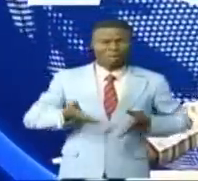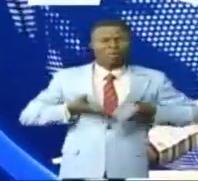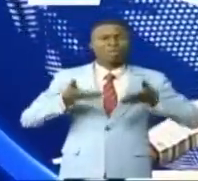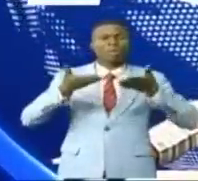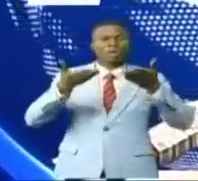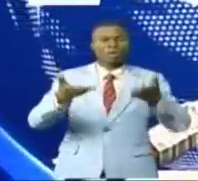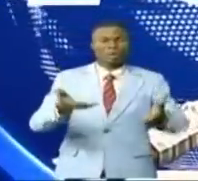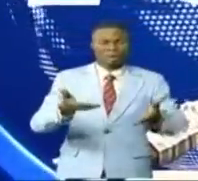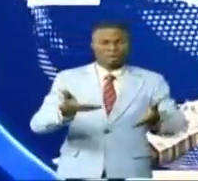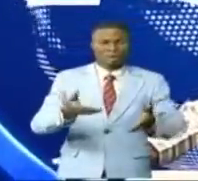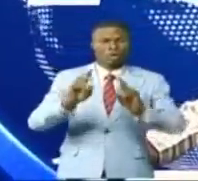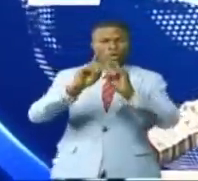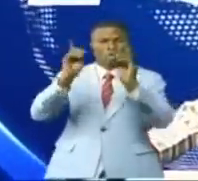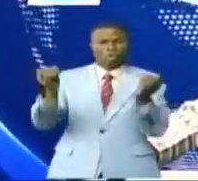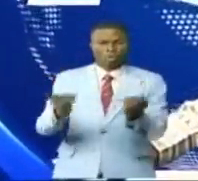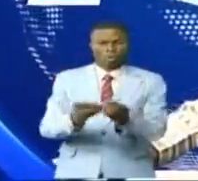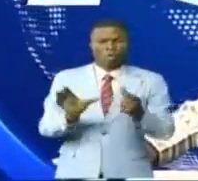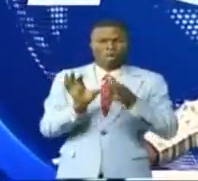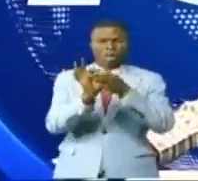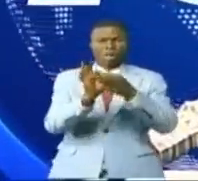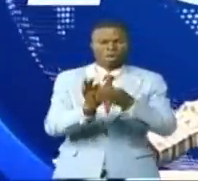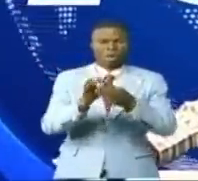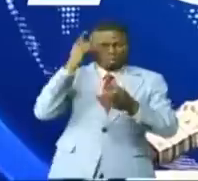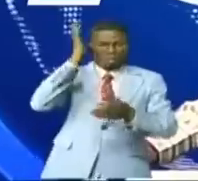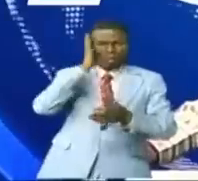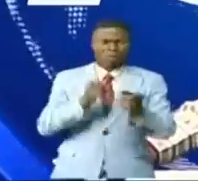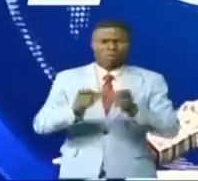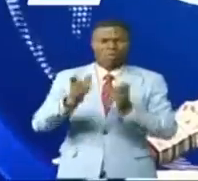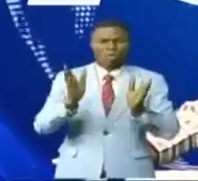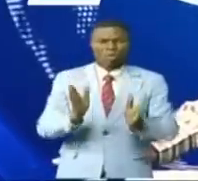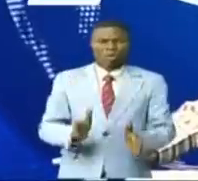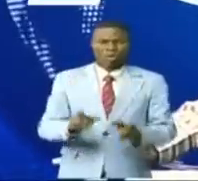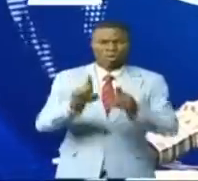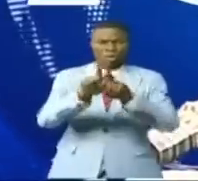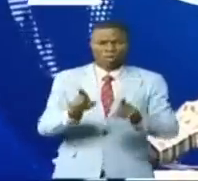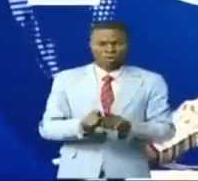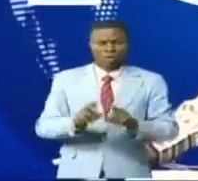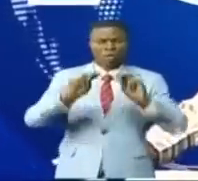propositions de la délégation de l'Alliance pour la bonne gouvernance et celle